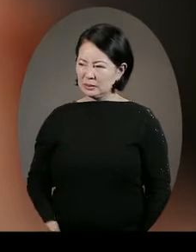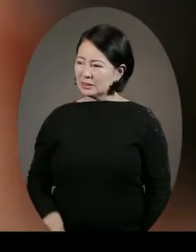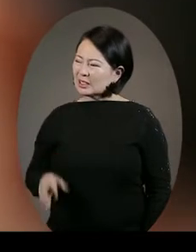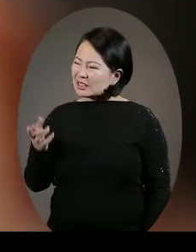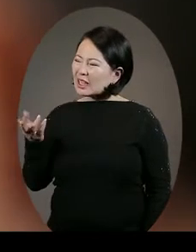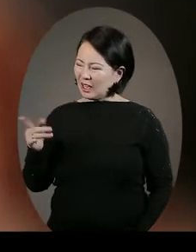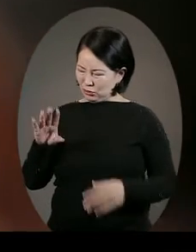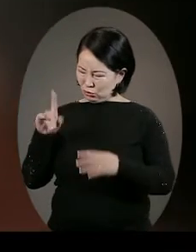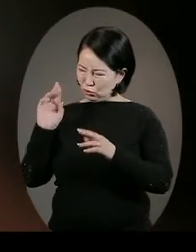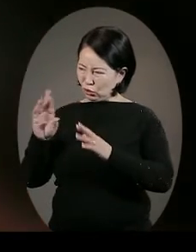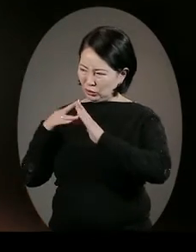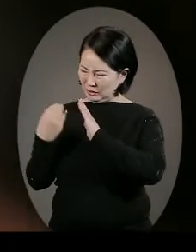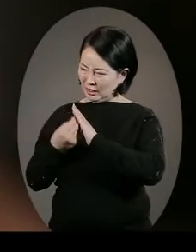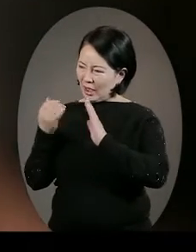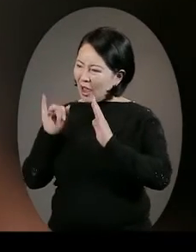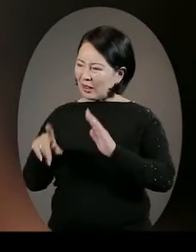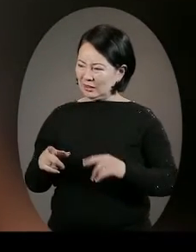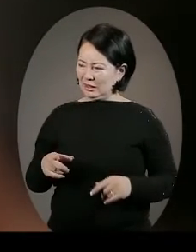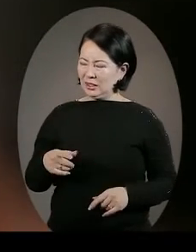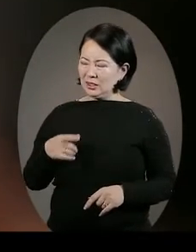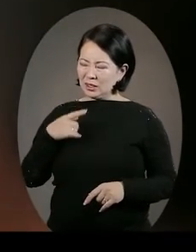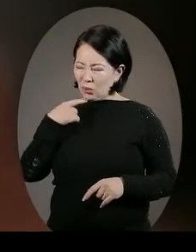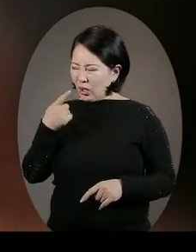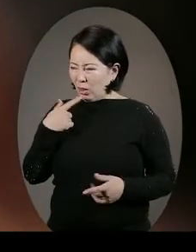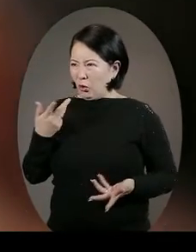Яахаараа ийм айл үүдэг вэ? Хэлэх ч үг алга.